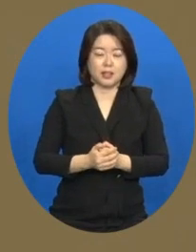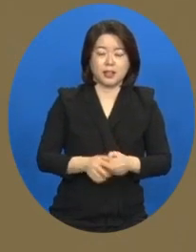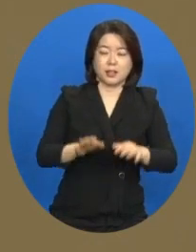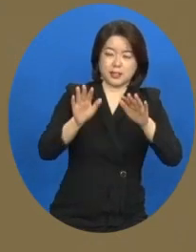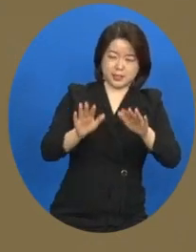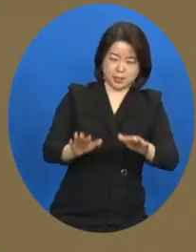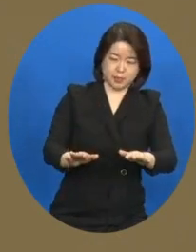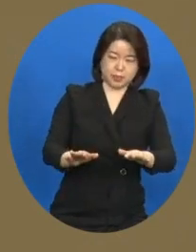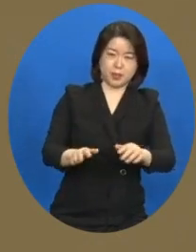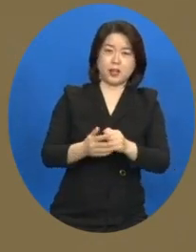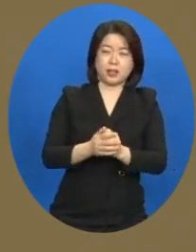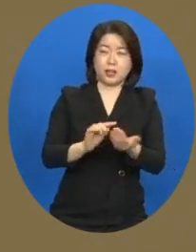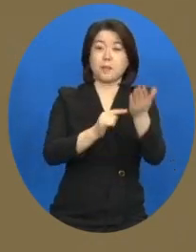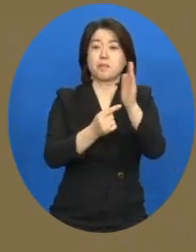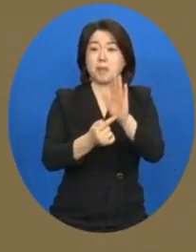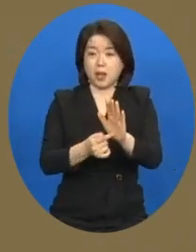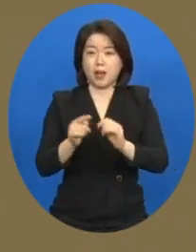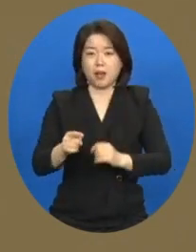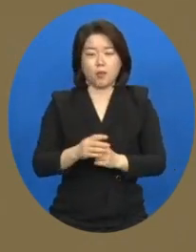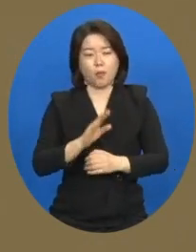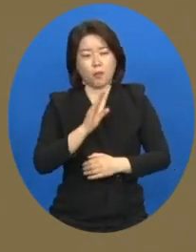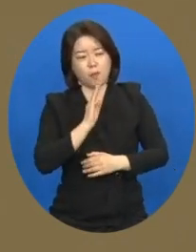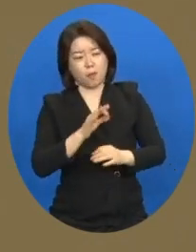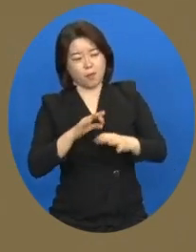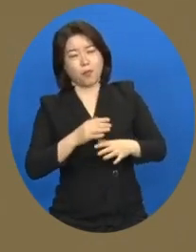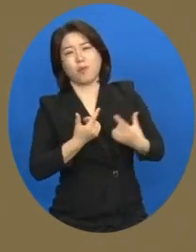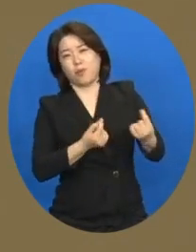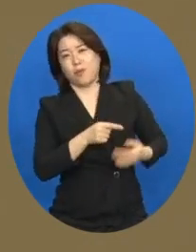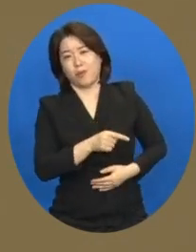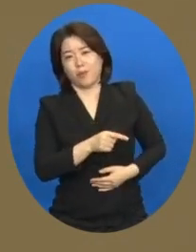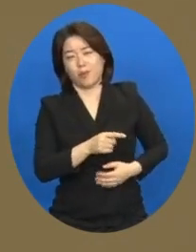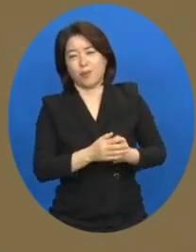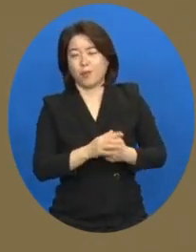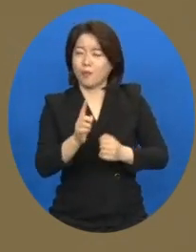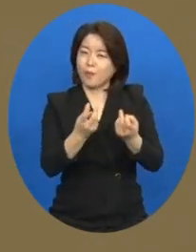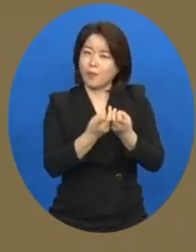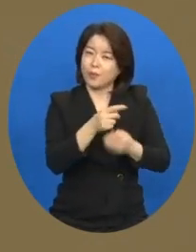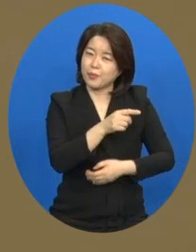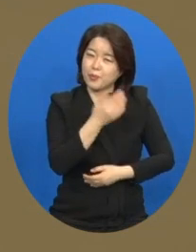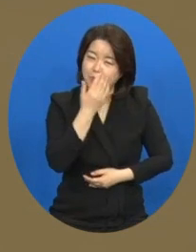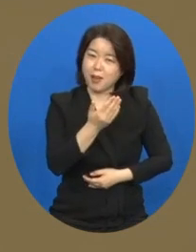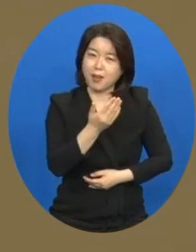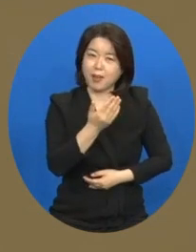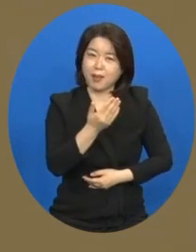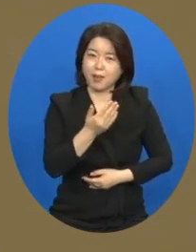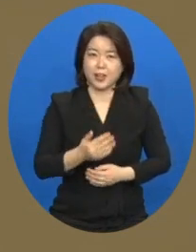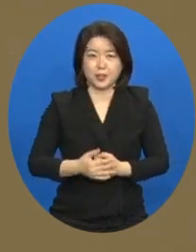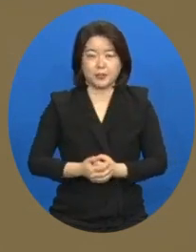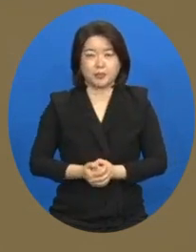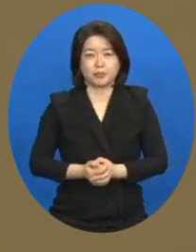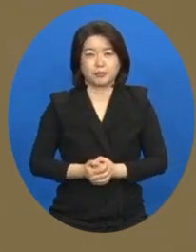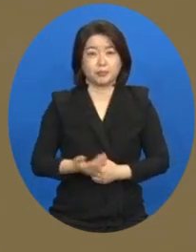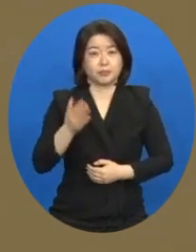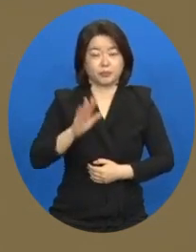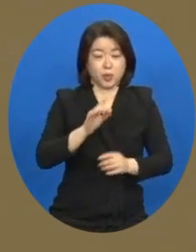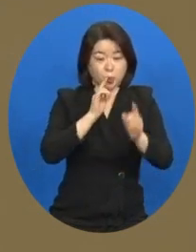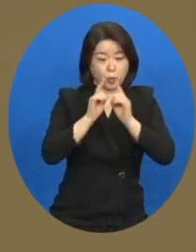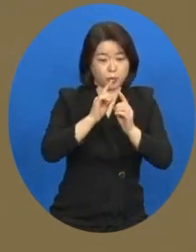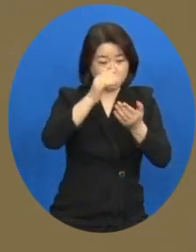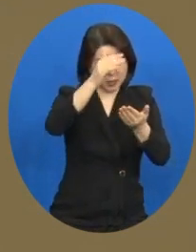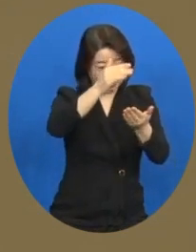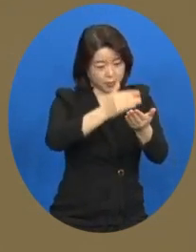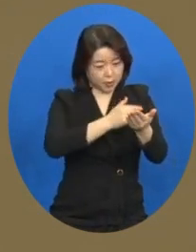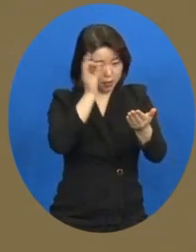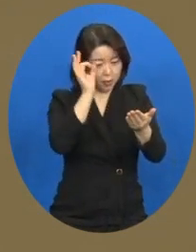차분하게 대응한 것이 참 놀라워요. 어떻게 그럴 수 있었을까? 근데 오늘 말씀을